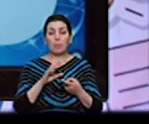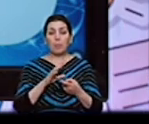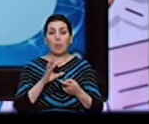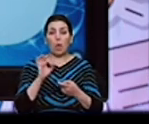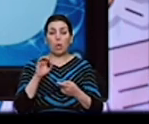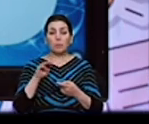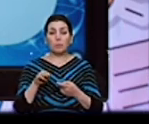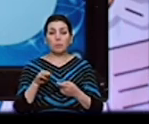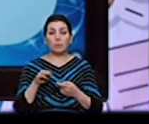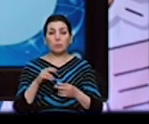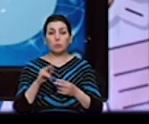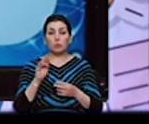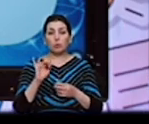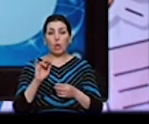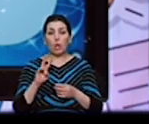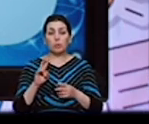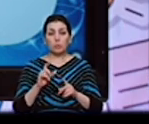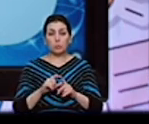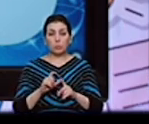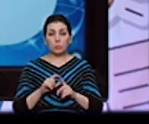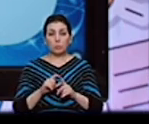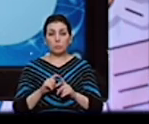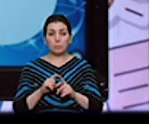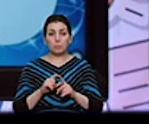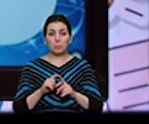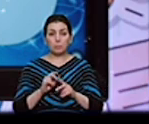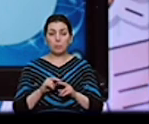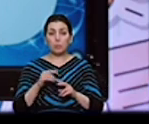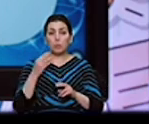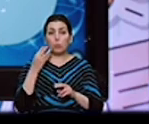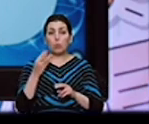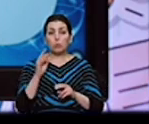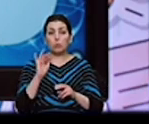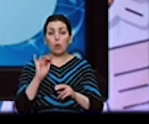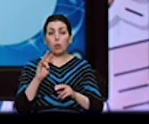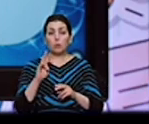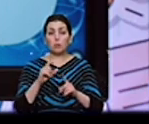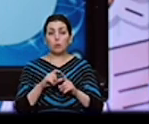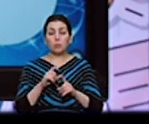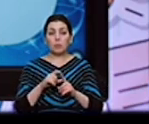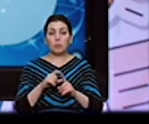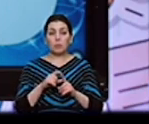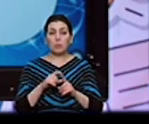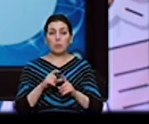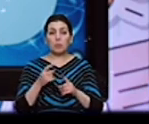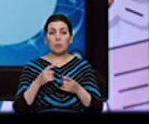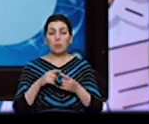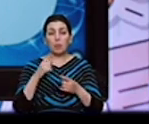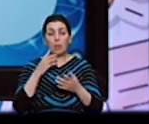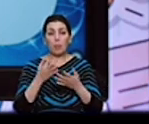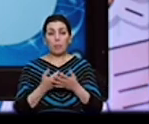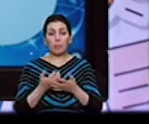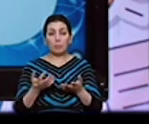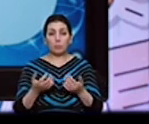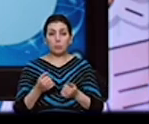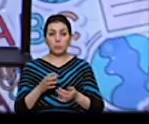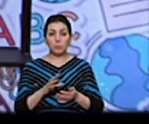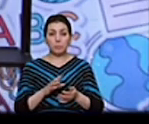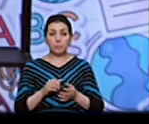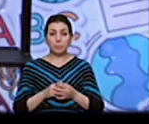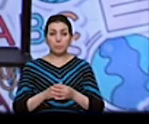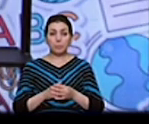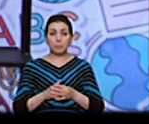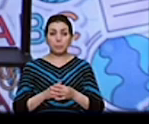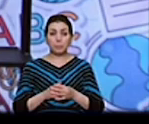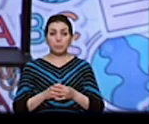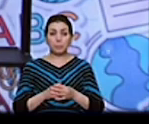bog'langan ot esa jon so'zi. Demak, 4 jondan birikmasini aniqlab oldik.